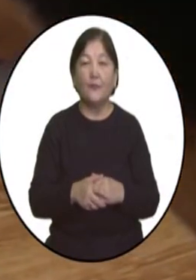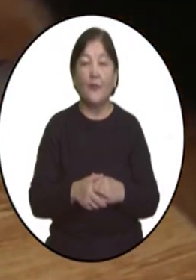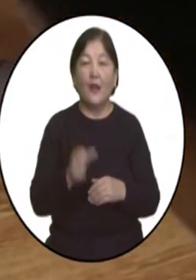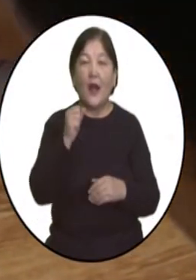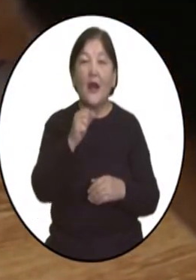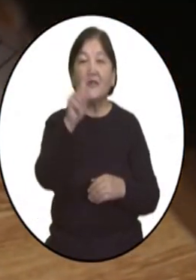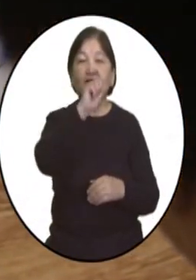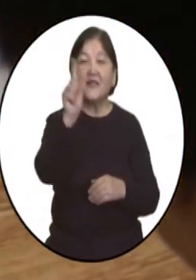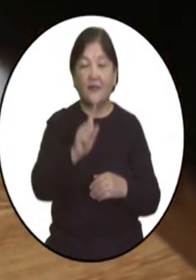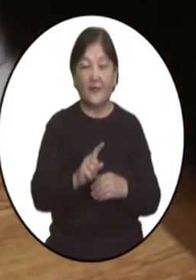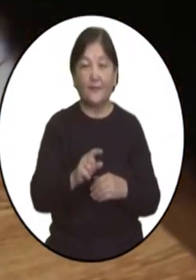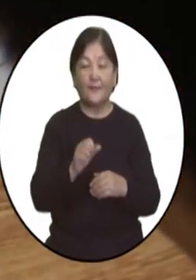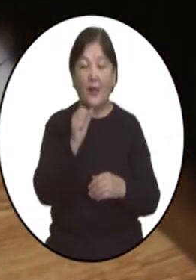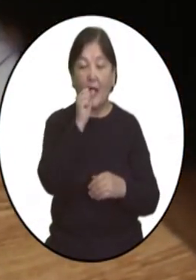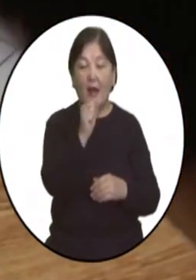AZ